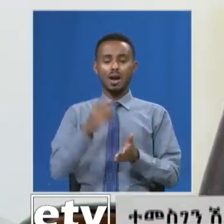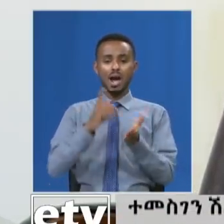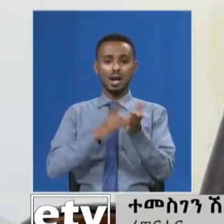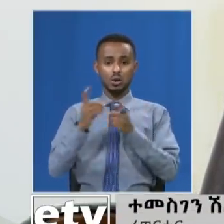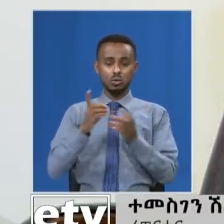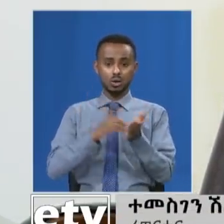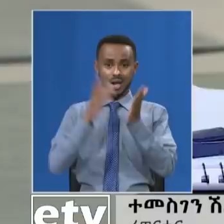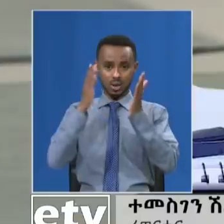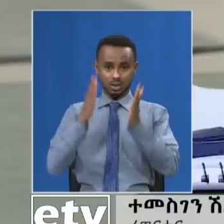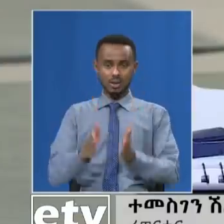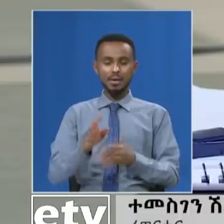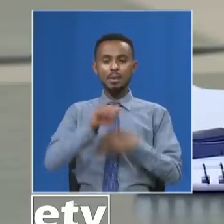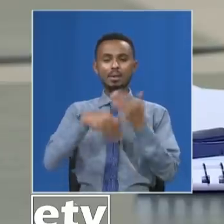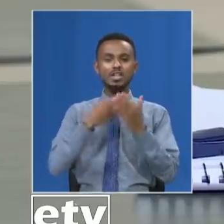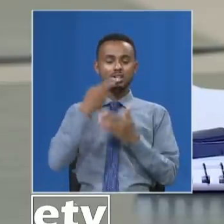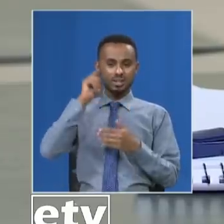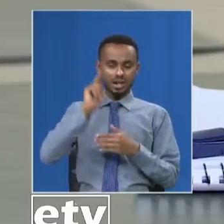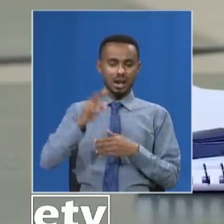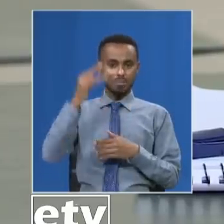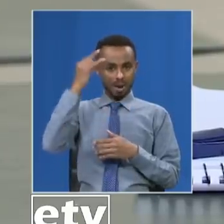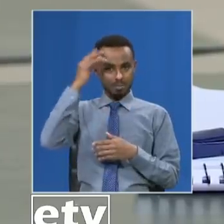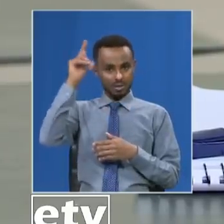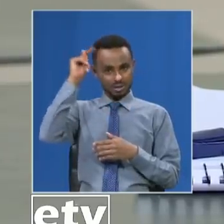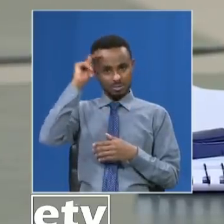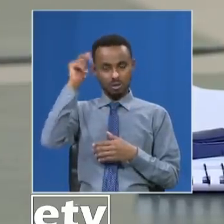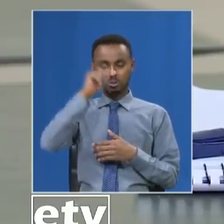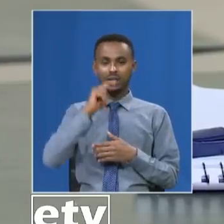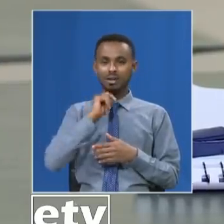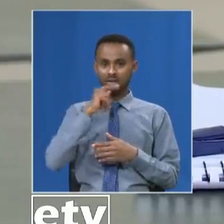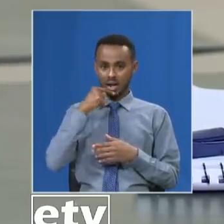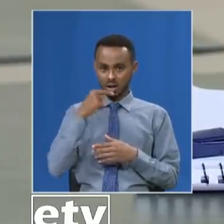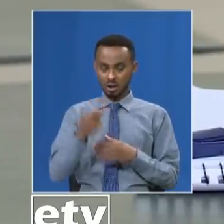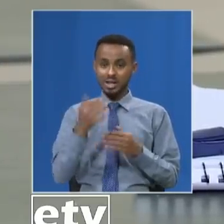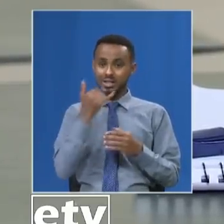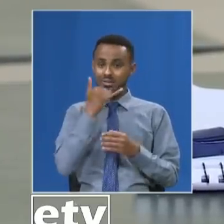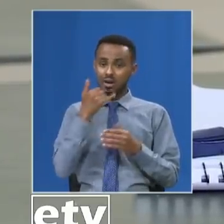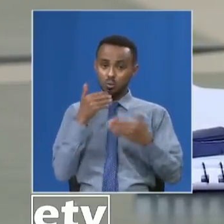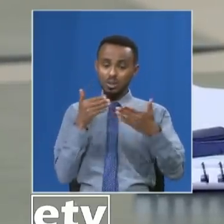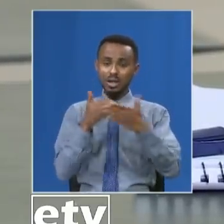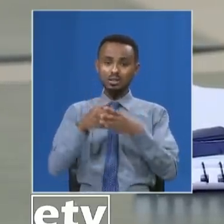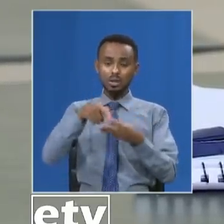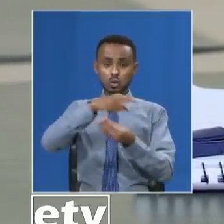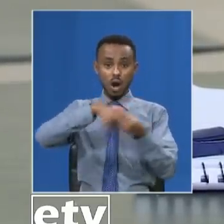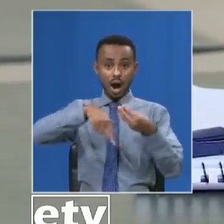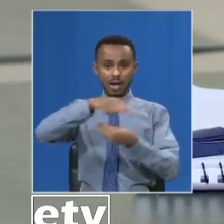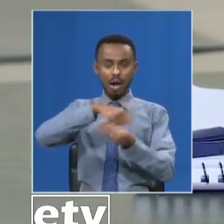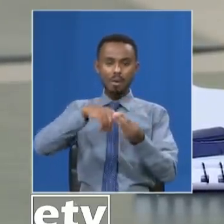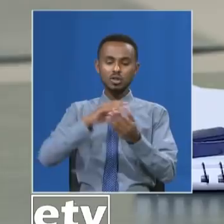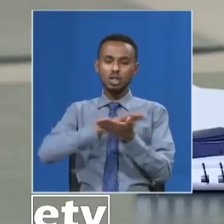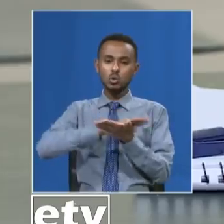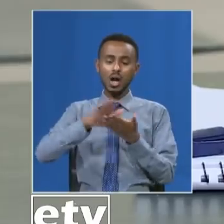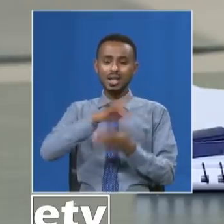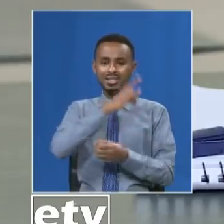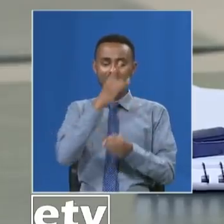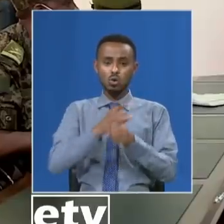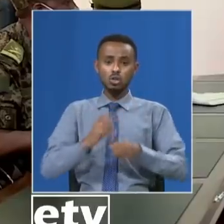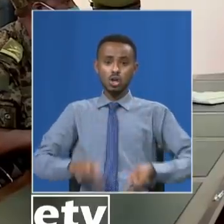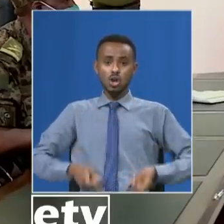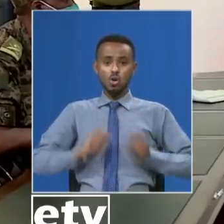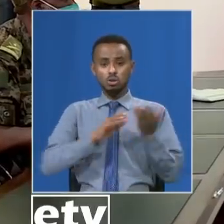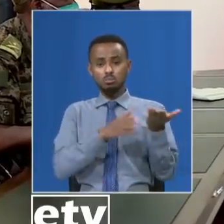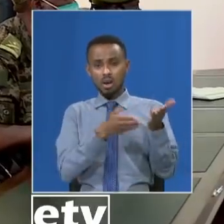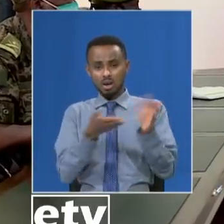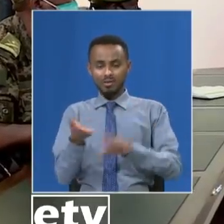ዳይሬክቶሬት ዳይሬክተር ሜጀር ጀነራል ማመር ተሰማ ለኢቲቪ ተናግሯል። ጥፋቱ በደረሰባቸው አካባቢዎች የንጹሃን ዜጎች ህይወት